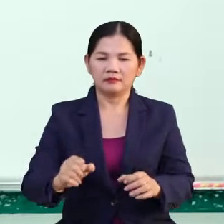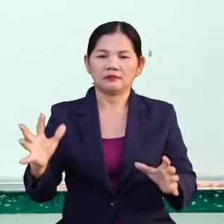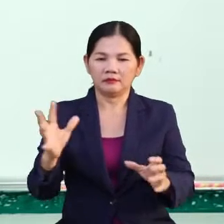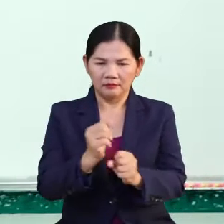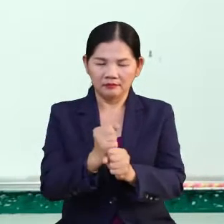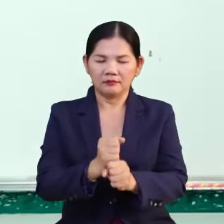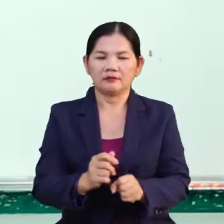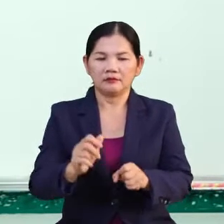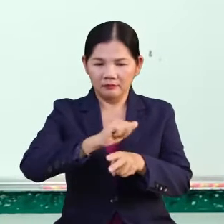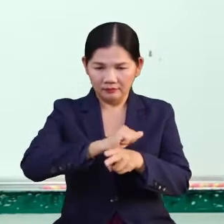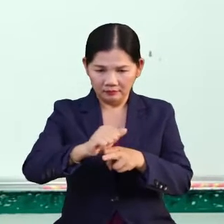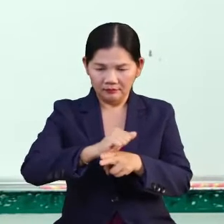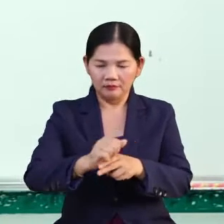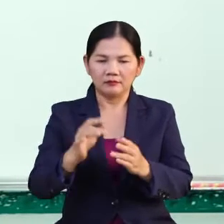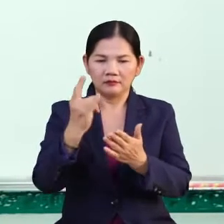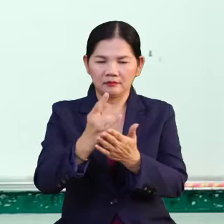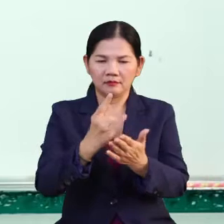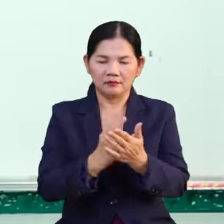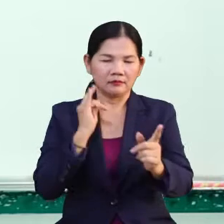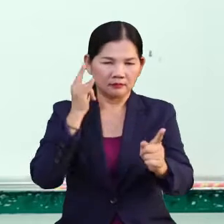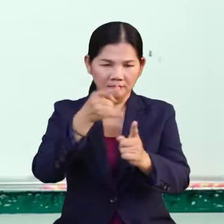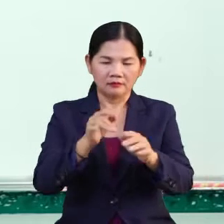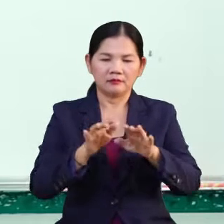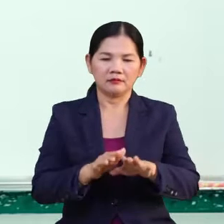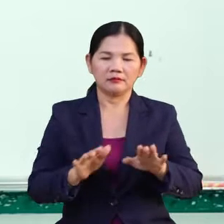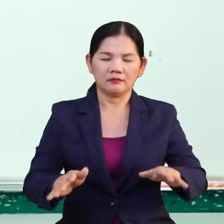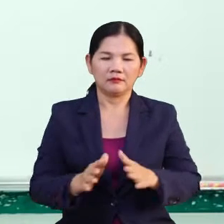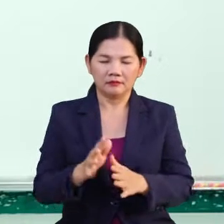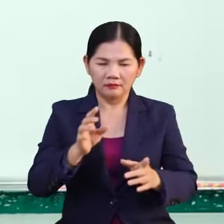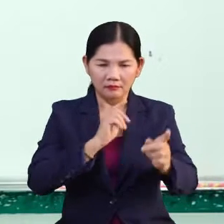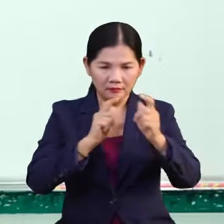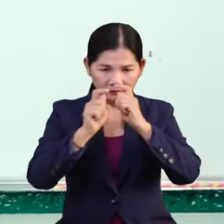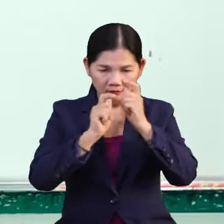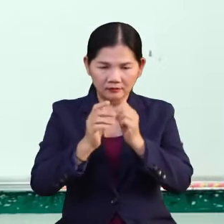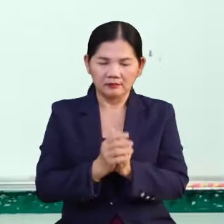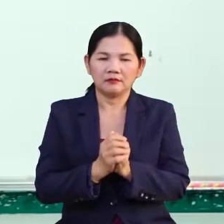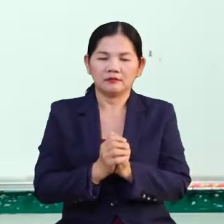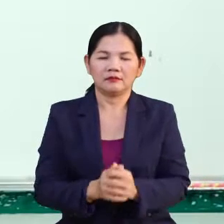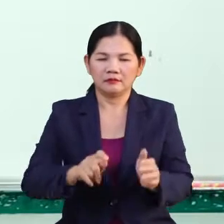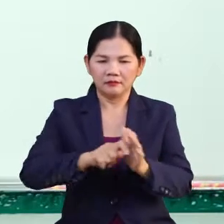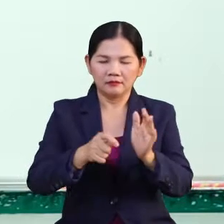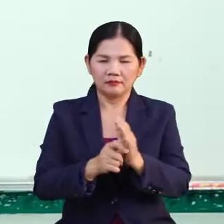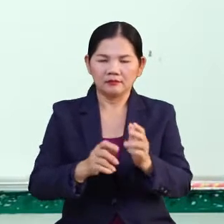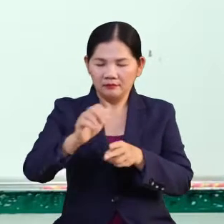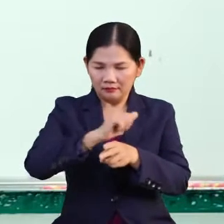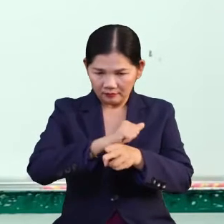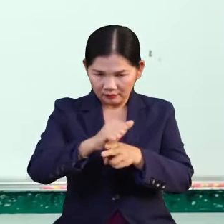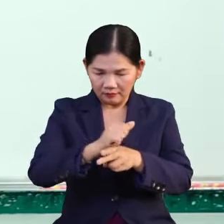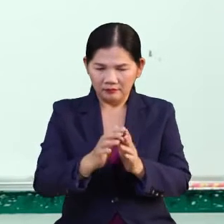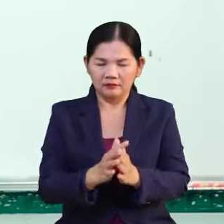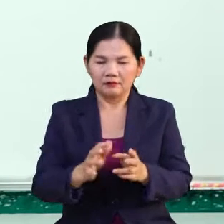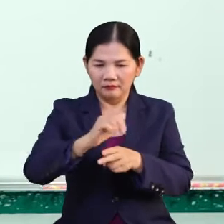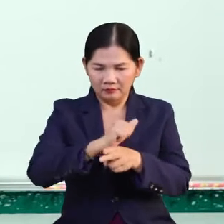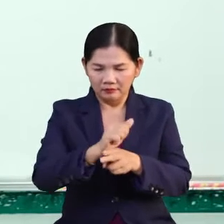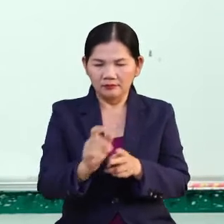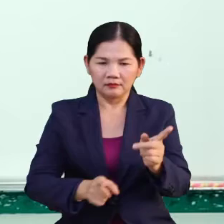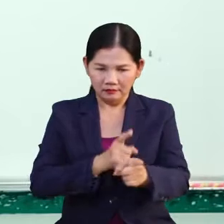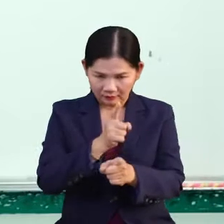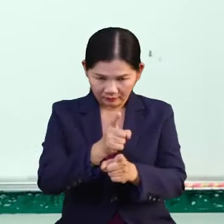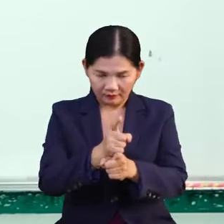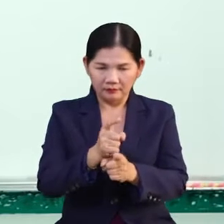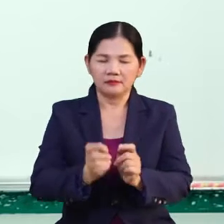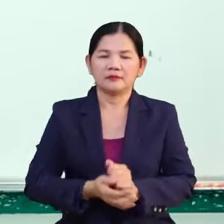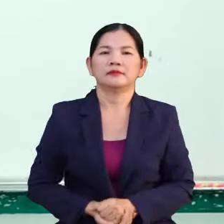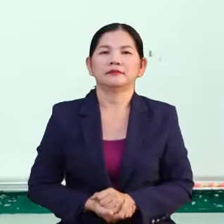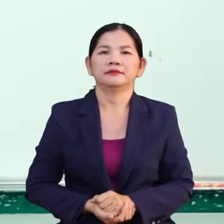ងគឺលំហាត់មេរៀននេះមានគោលបំណងឲ្យកូនរៀបរាប់ចាពីខ្លឹមសារនៃលំហាត់និងអនុវត្តលំហាត់បានត្រឹមត្រូវទាំងអ